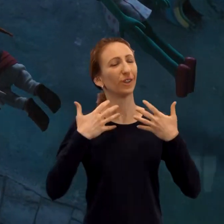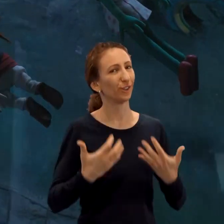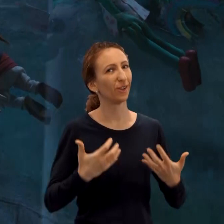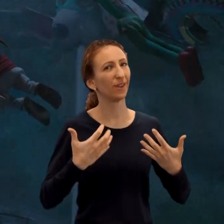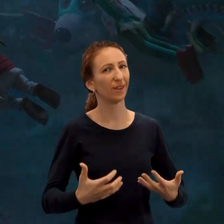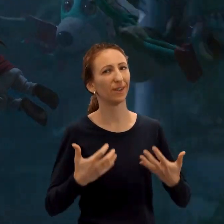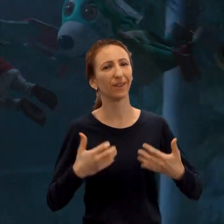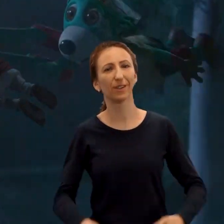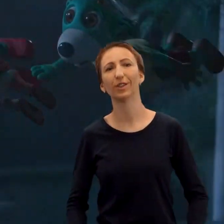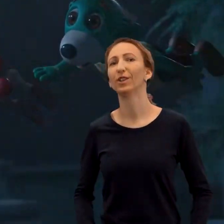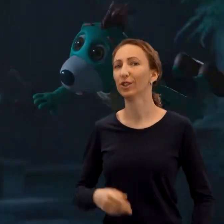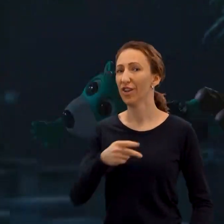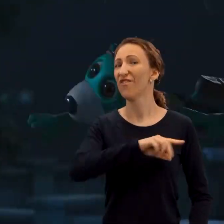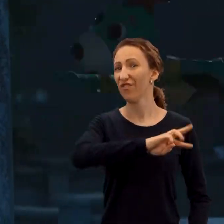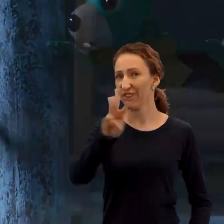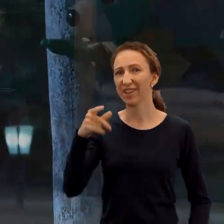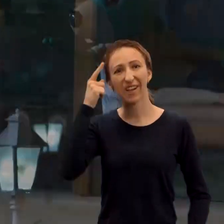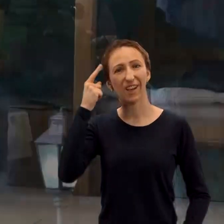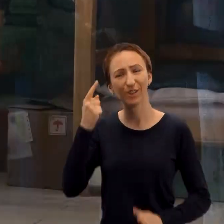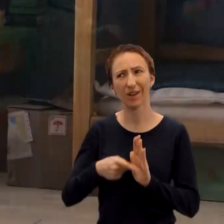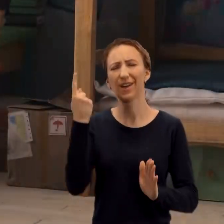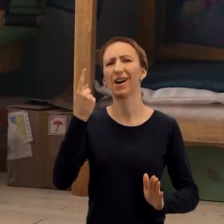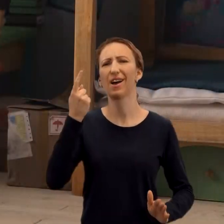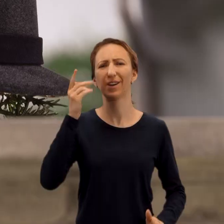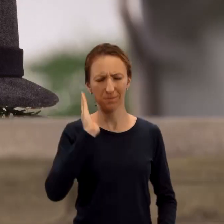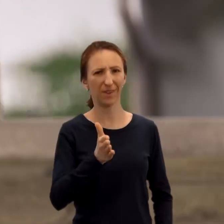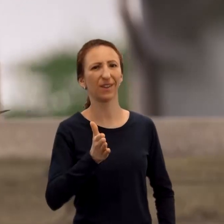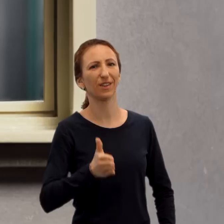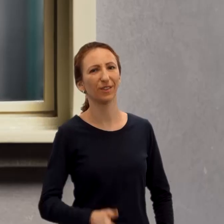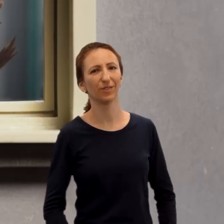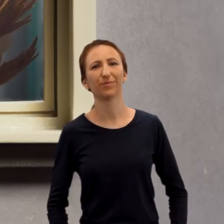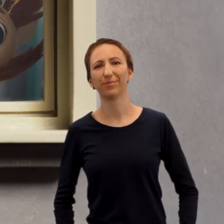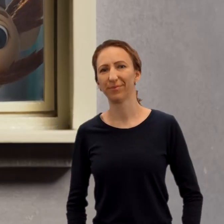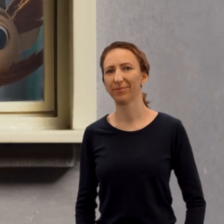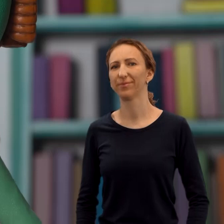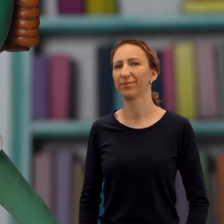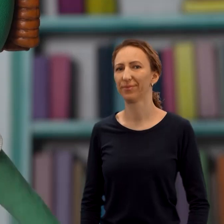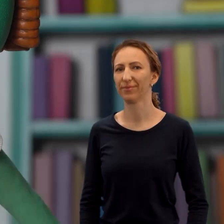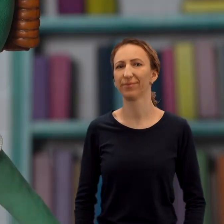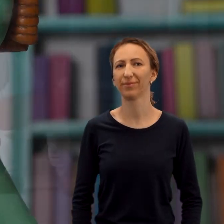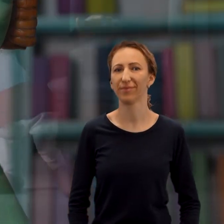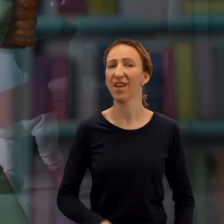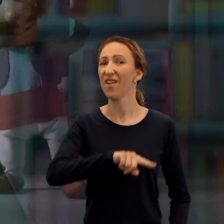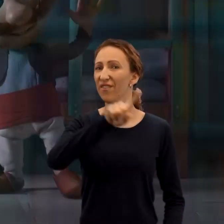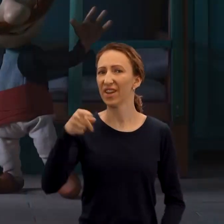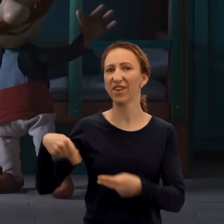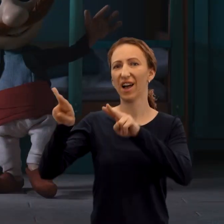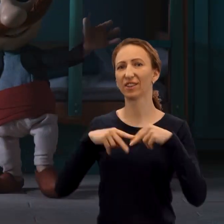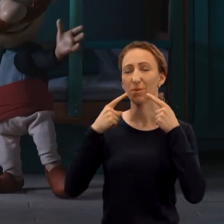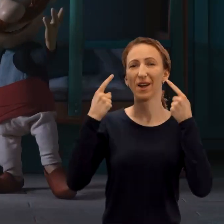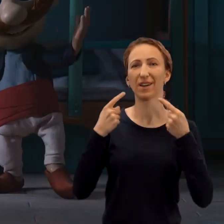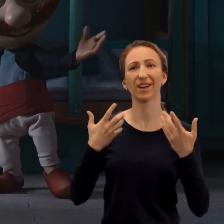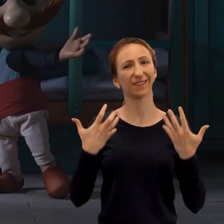chciej Chociaż raz Będzie tęsknić za nią każde z was W bajce